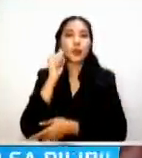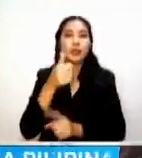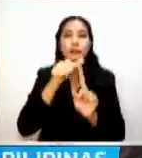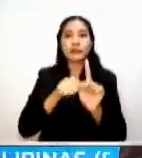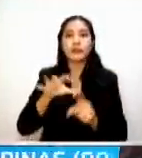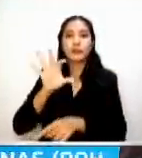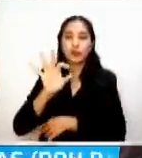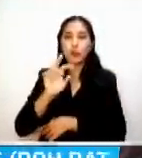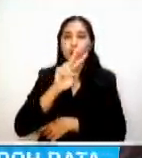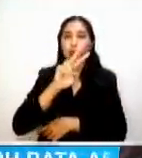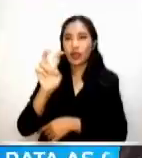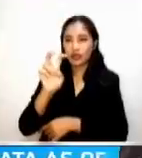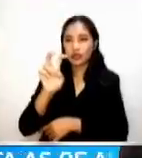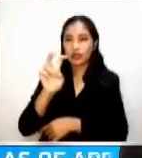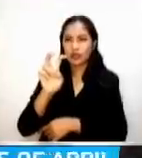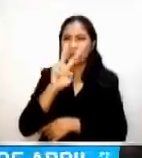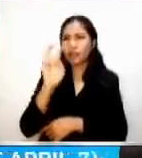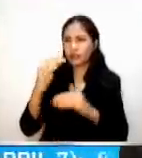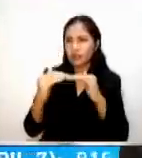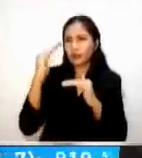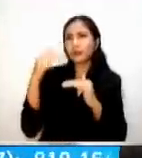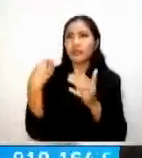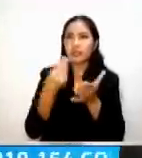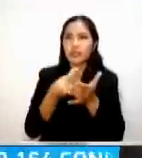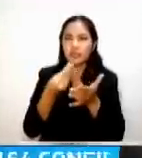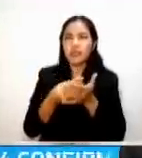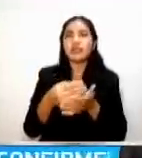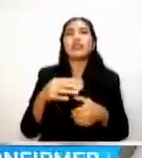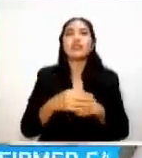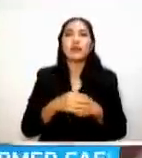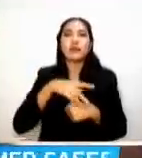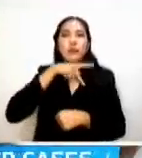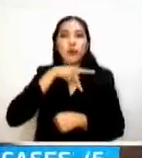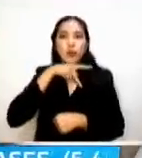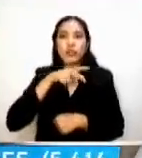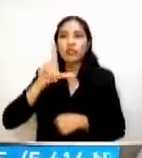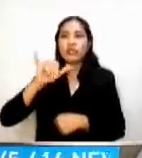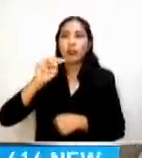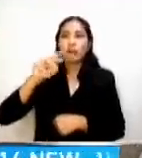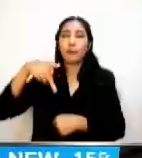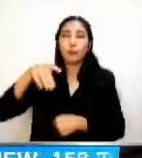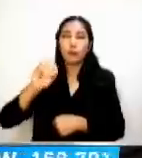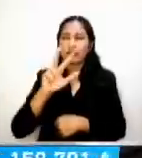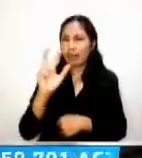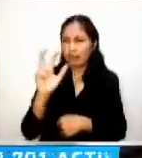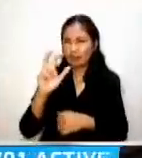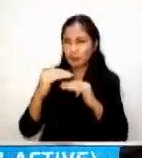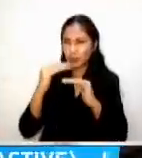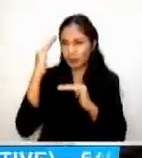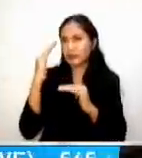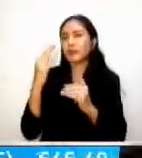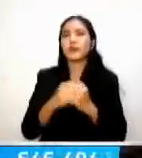sa imported pork kasim, 350 naman po sa pork liempo. Dahil may mga retailer na walang freezer, naglaan